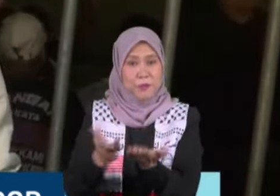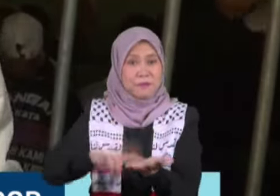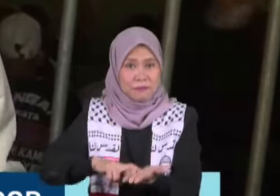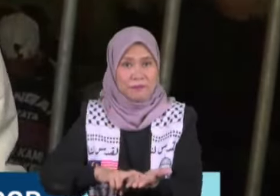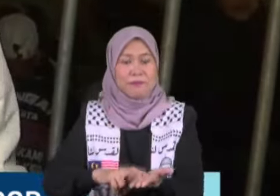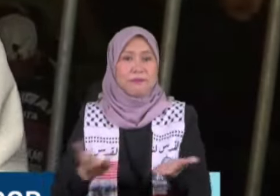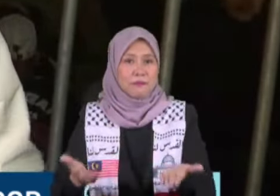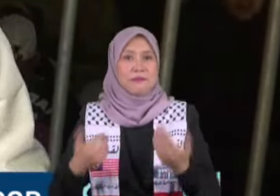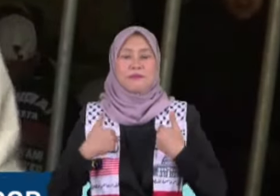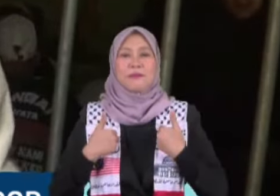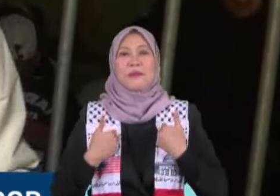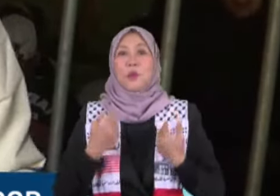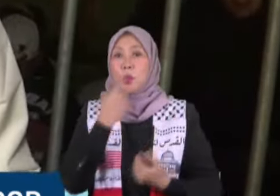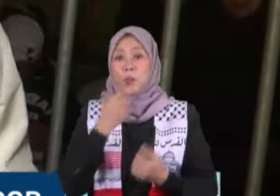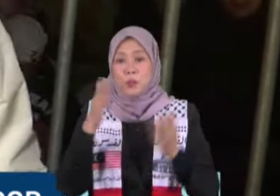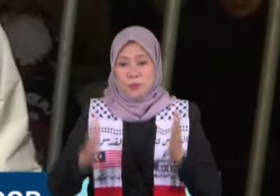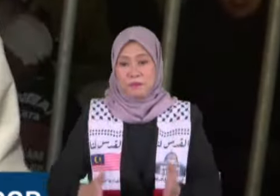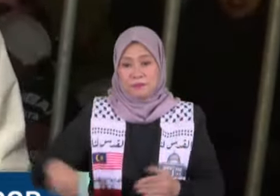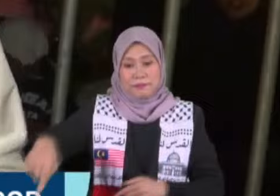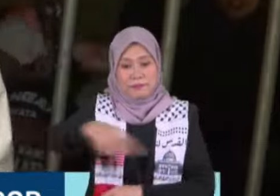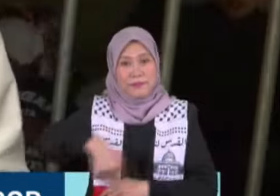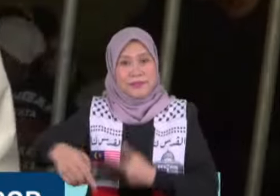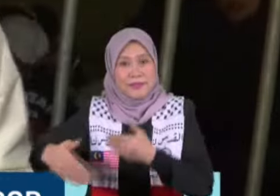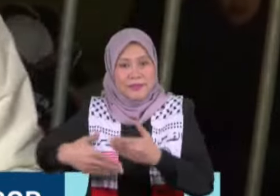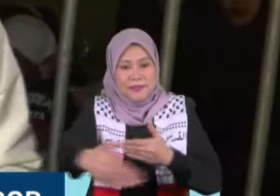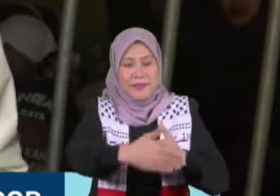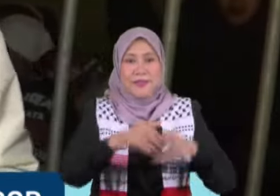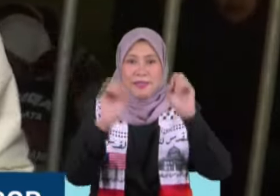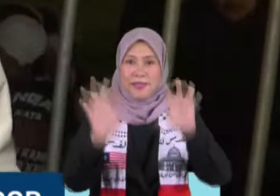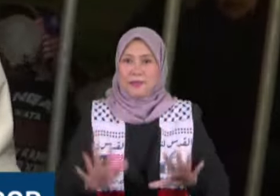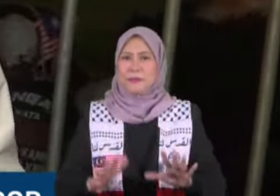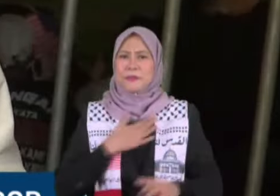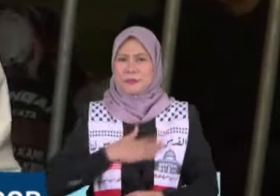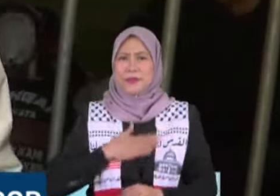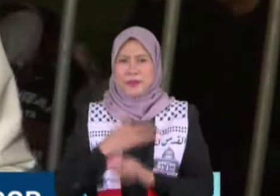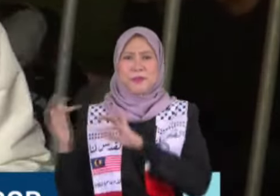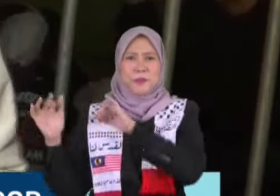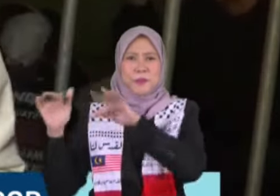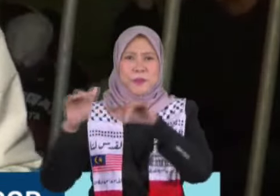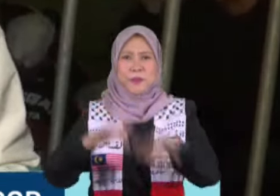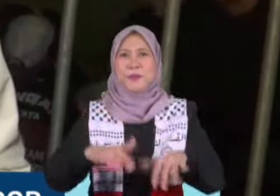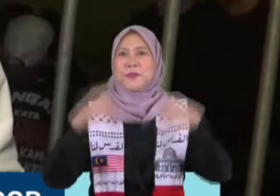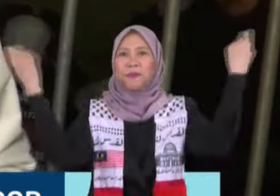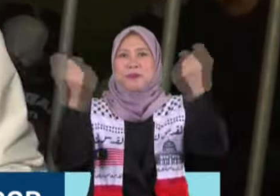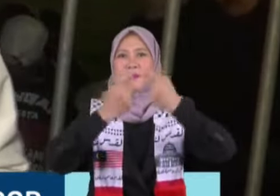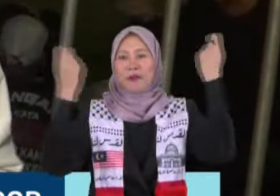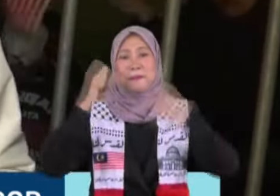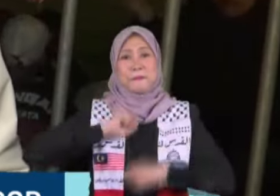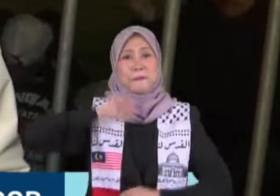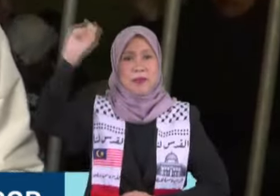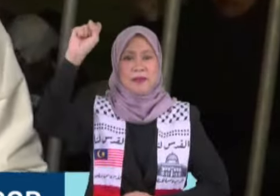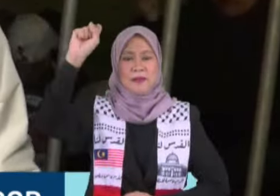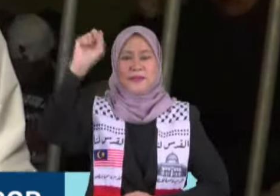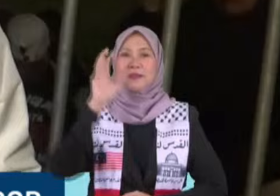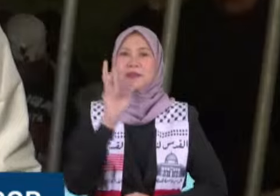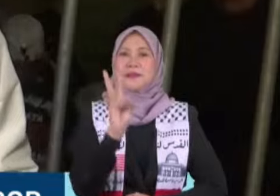kepada anda semua yang berada di sekitar Shah Alam, ayuh kita bersama-sama memeriahkan sambutan Hari